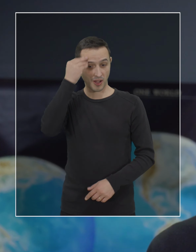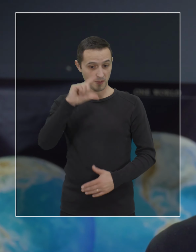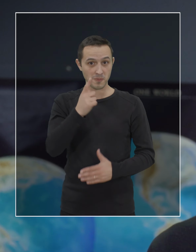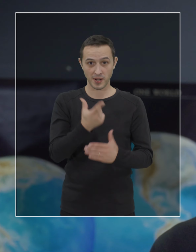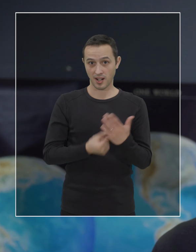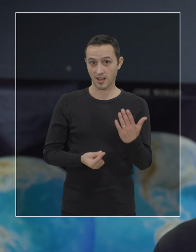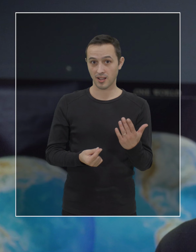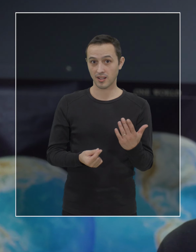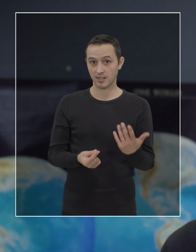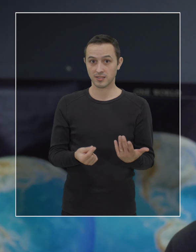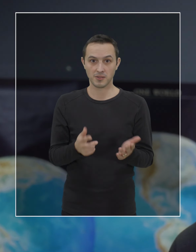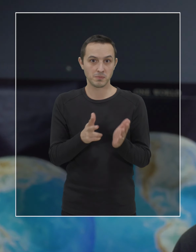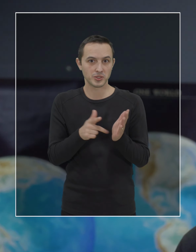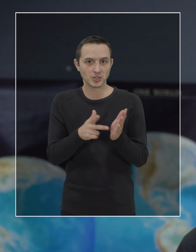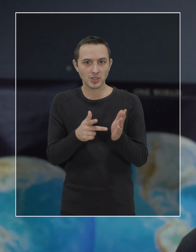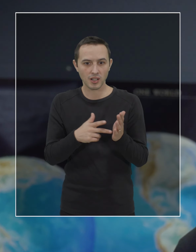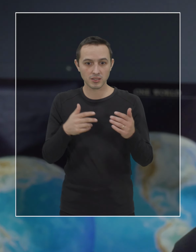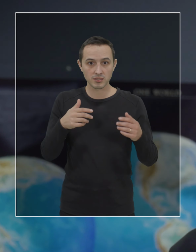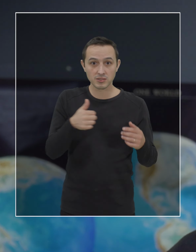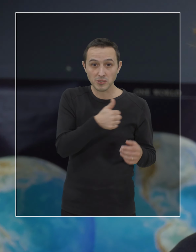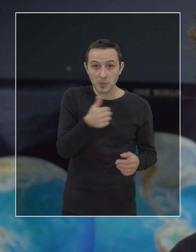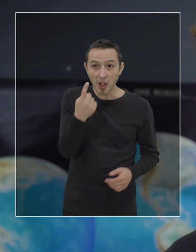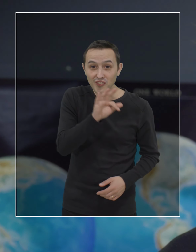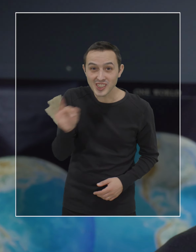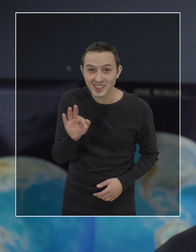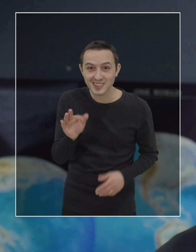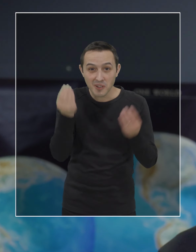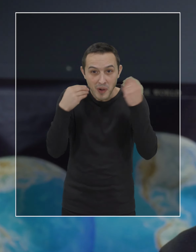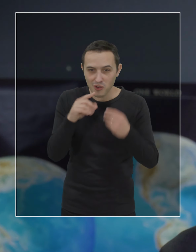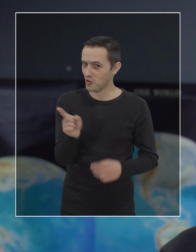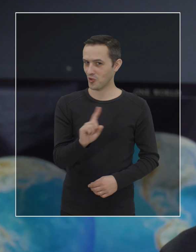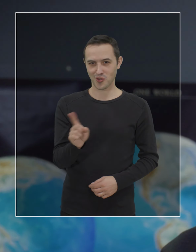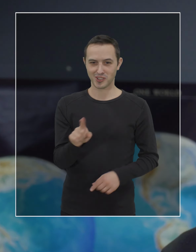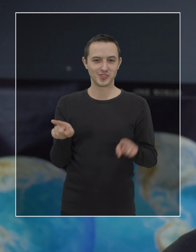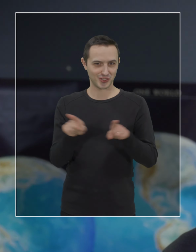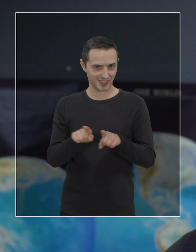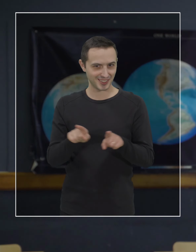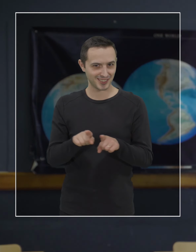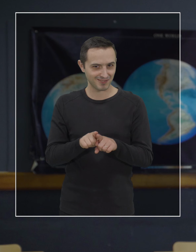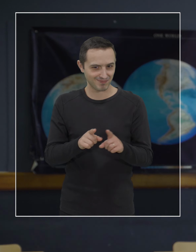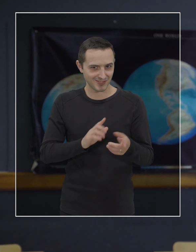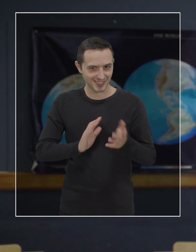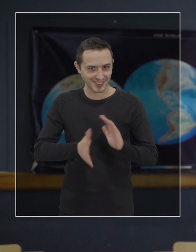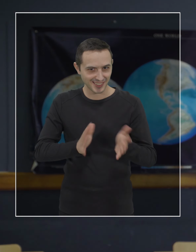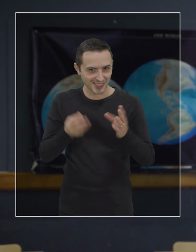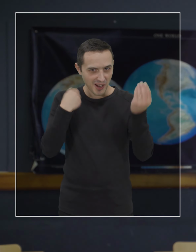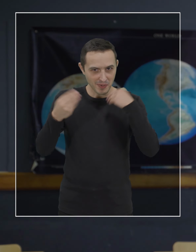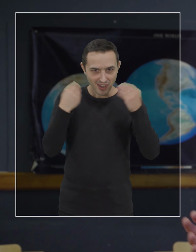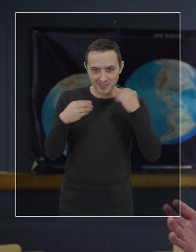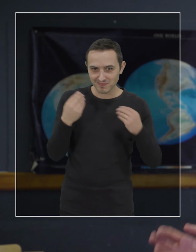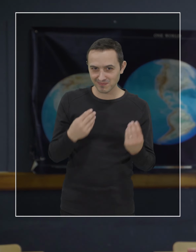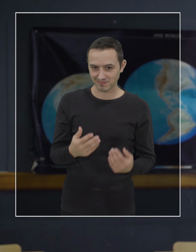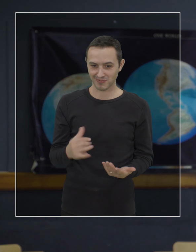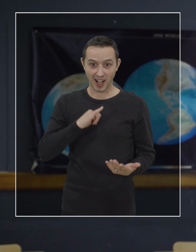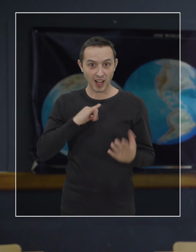Bilingue parce qu'on ne fait pas qu'apprendre à apprendre le français, mais on apprend